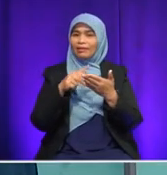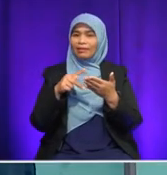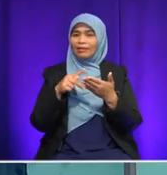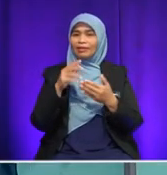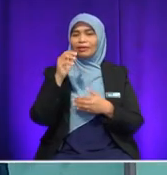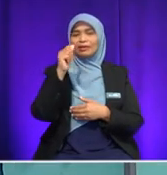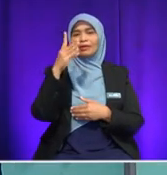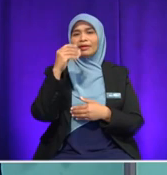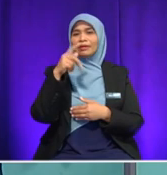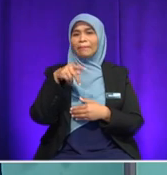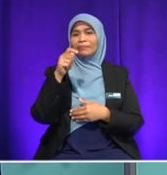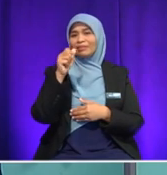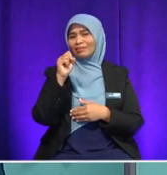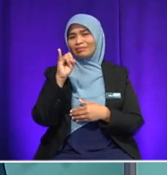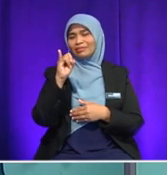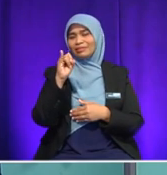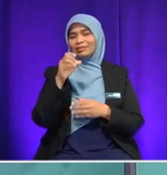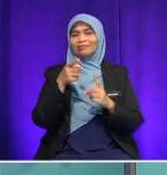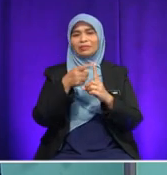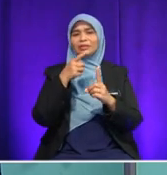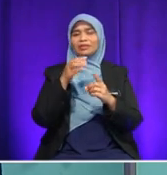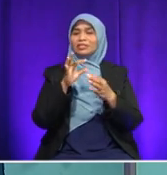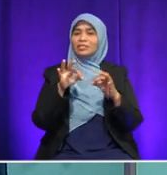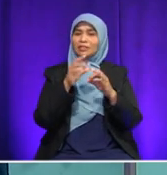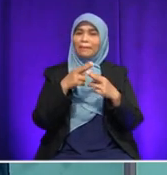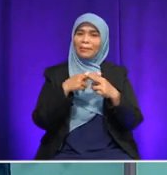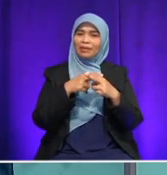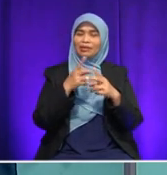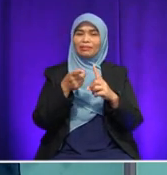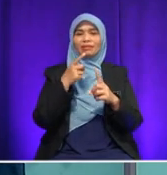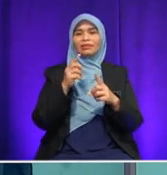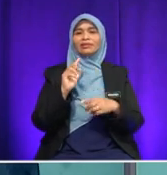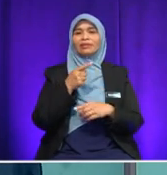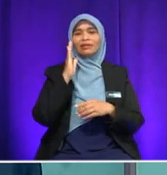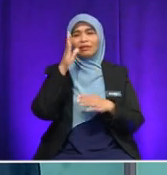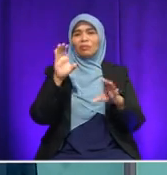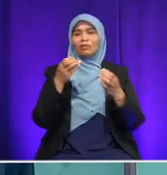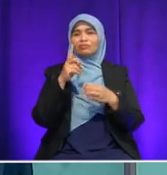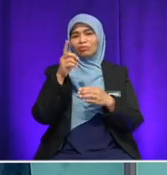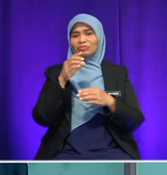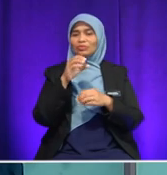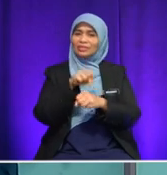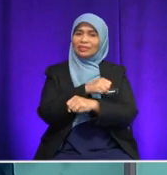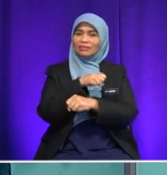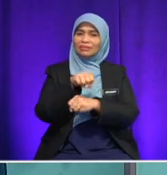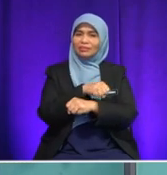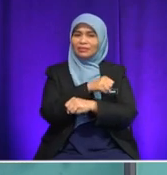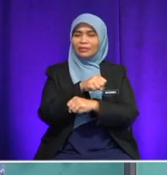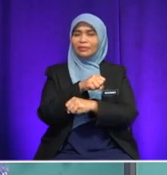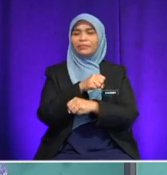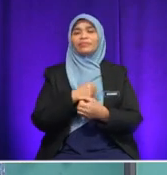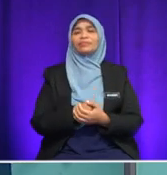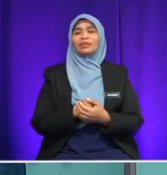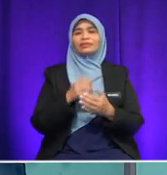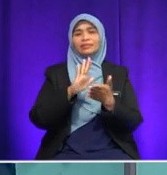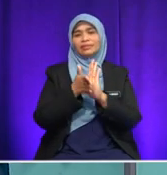adaptasi. Iaitu daripada cerpen 000 itu, kita akan hasilkan sebuah sajak. Okey. Jadi